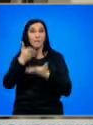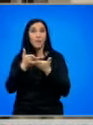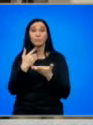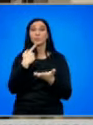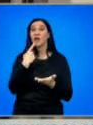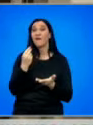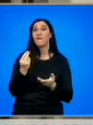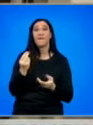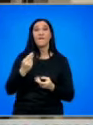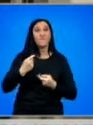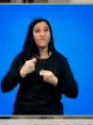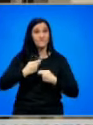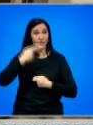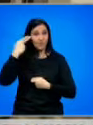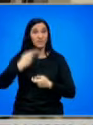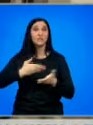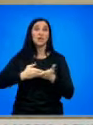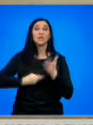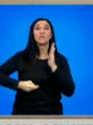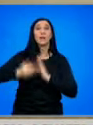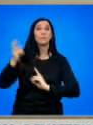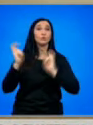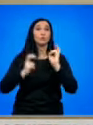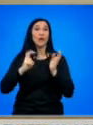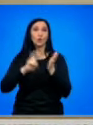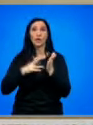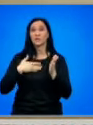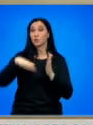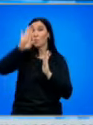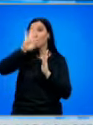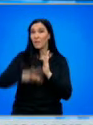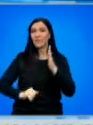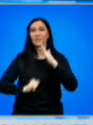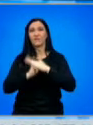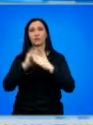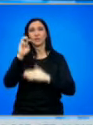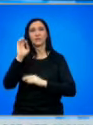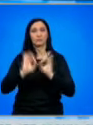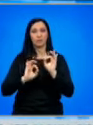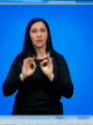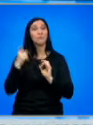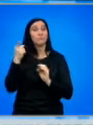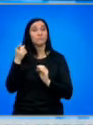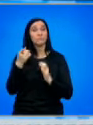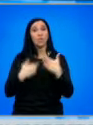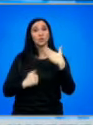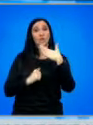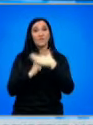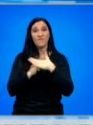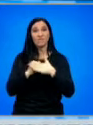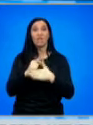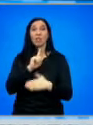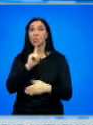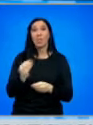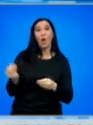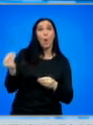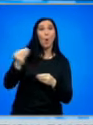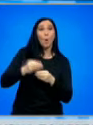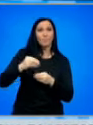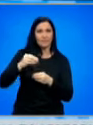скъпия индустриален ток. Искат и отпадане на тавана от 30%. Този таван не компенсира